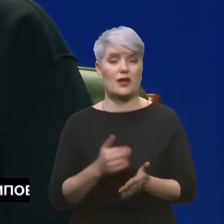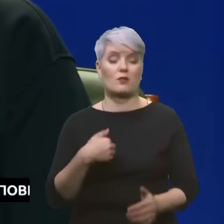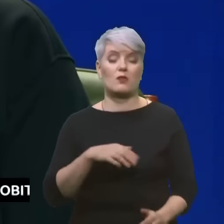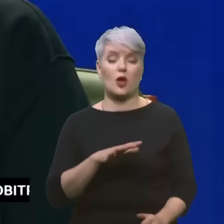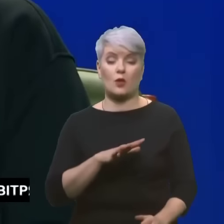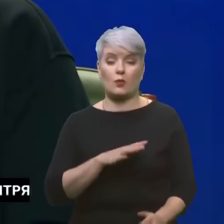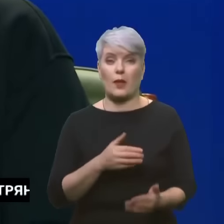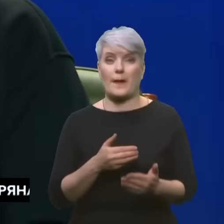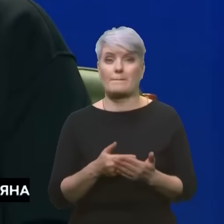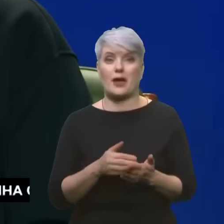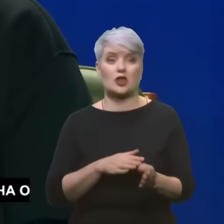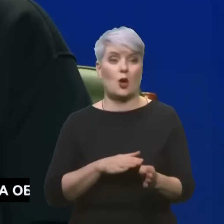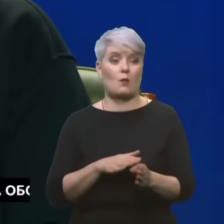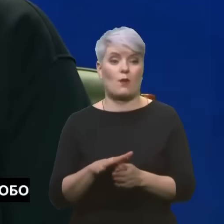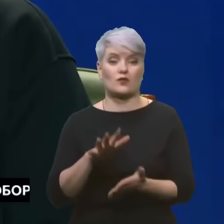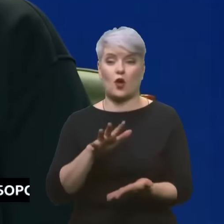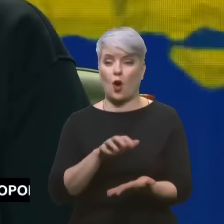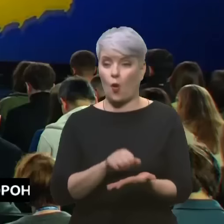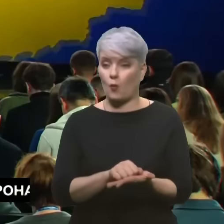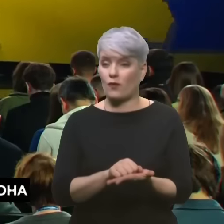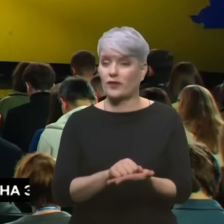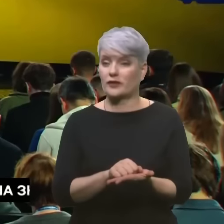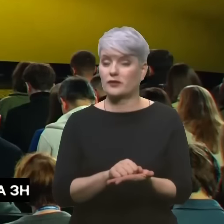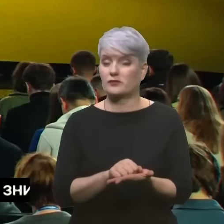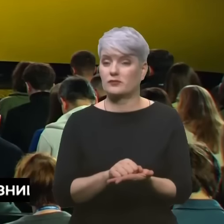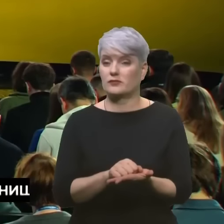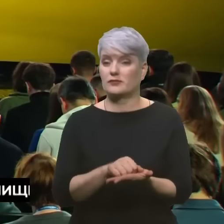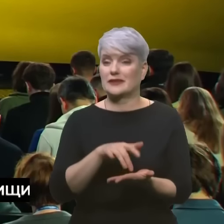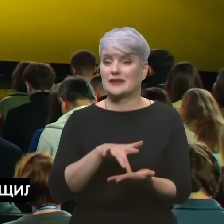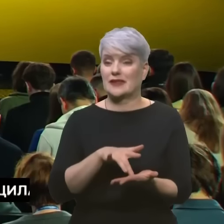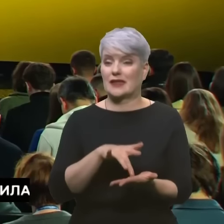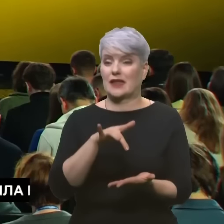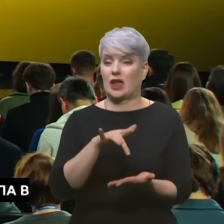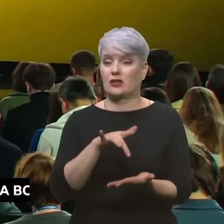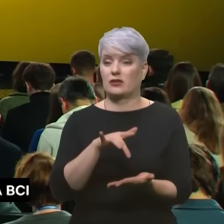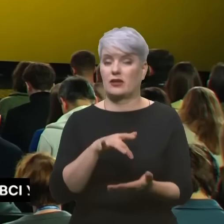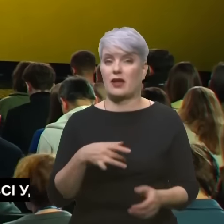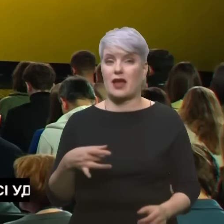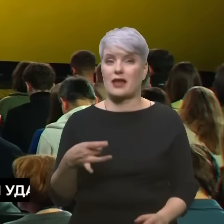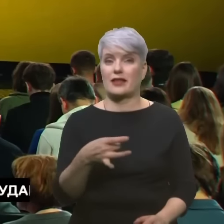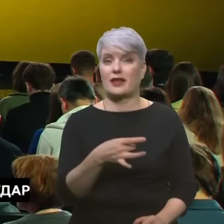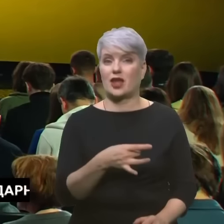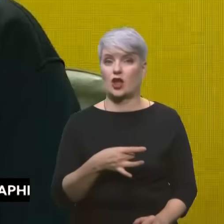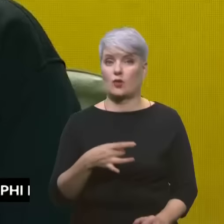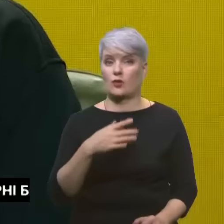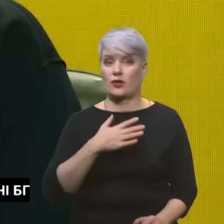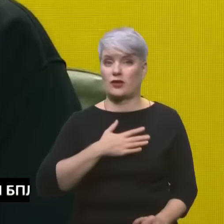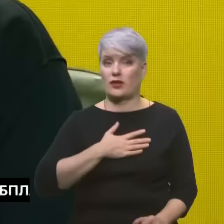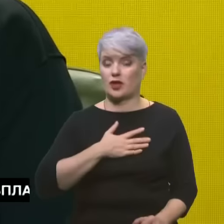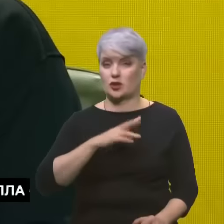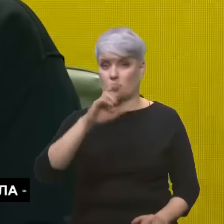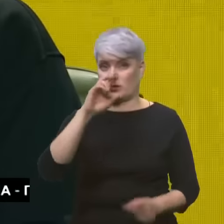повністю окуповані, принаймні центральні регіони нашої